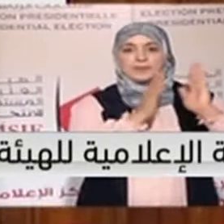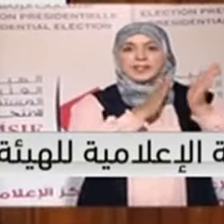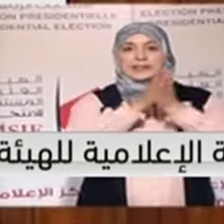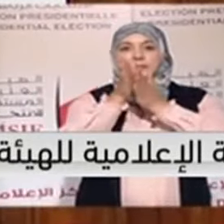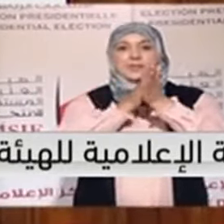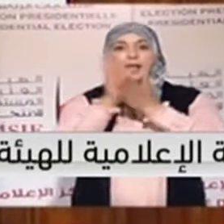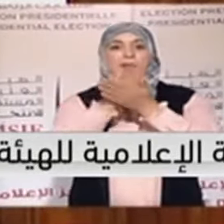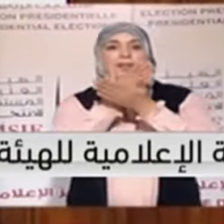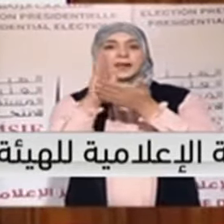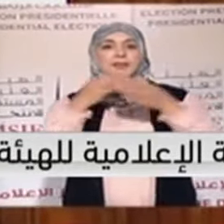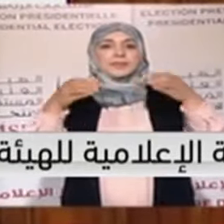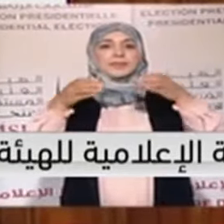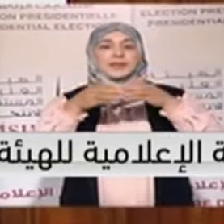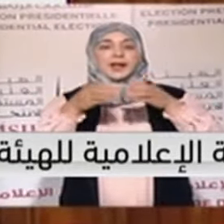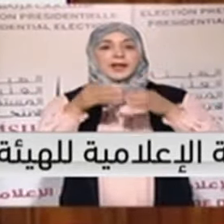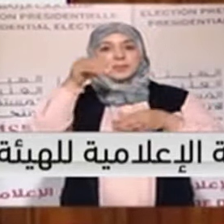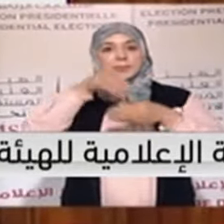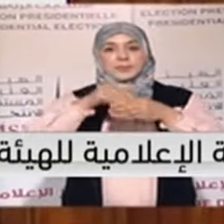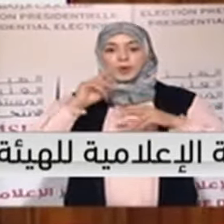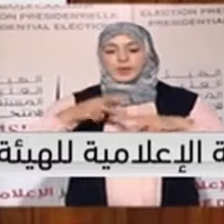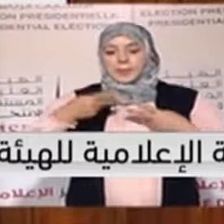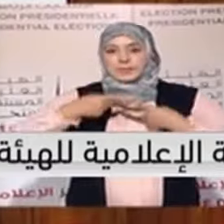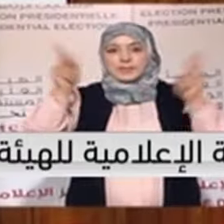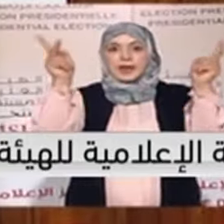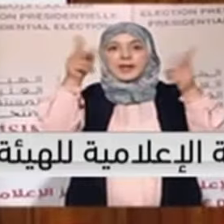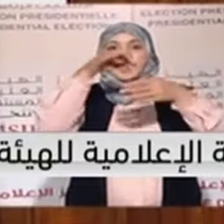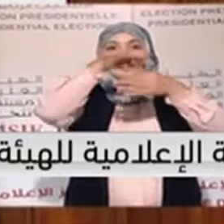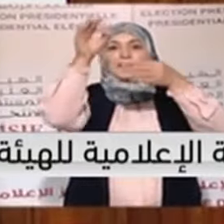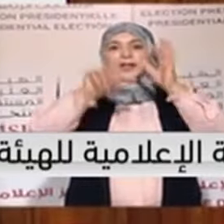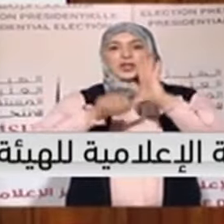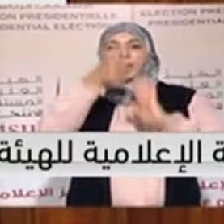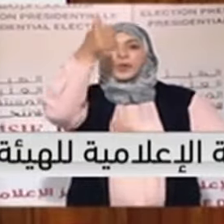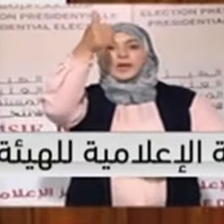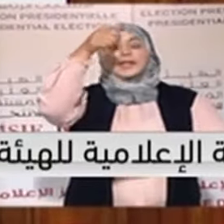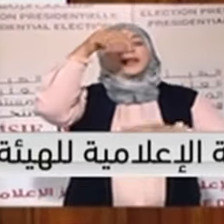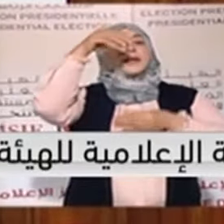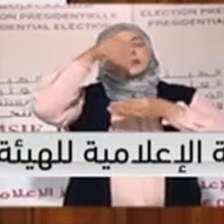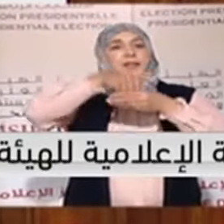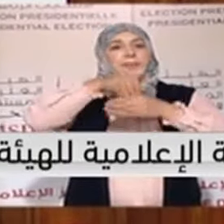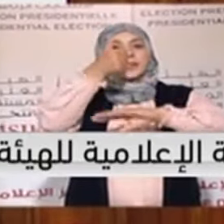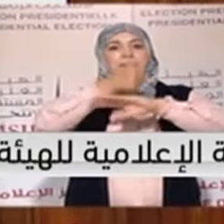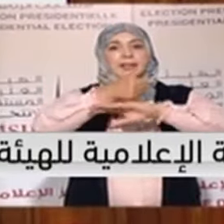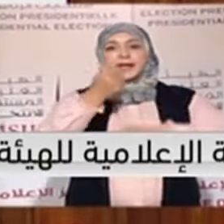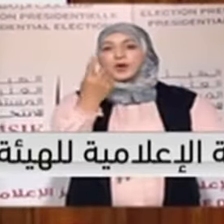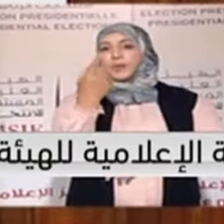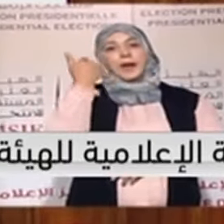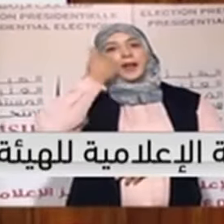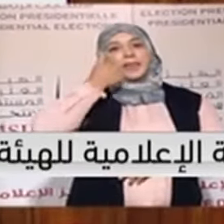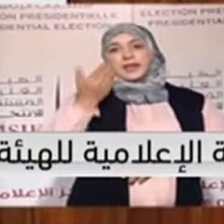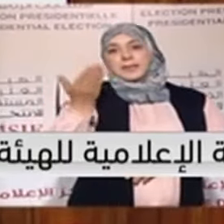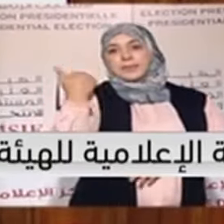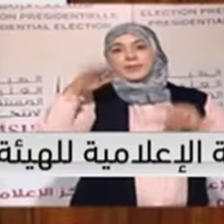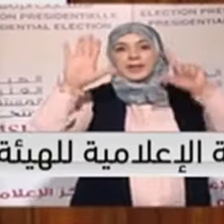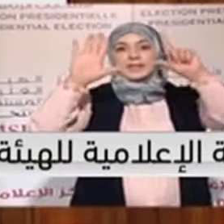الهيئة وتم الإعلان عن النتائج الأولية للانتخابات الرئاسية يوم الاثنين